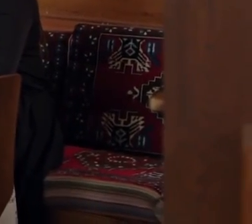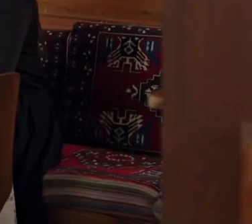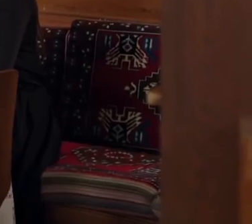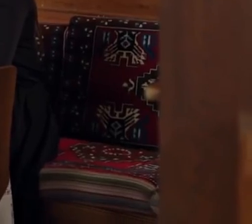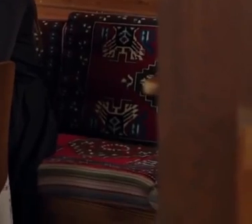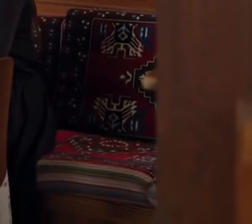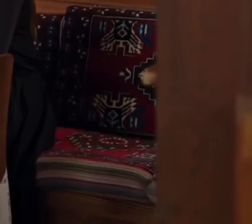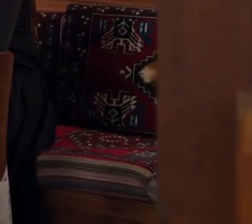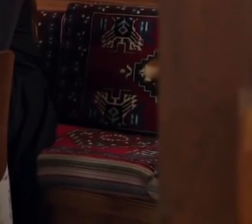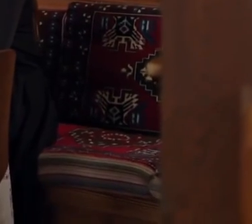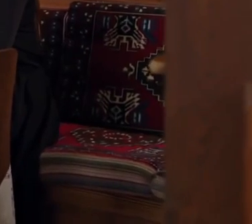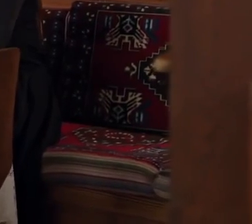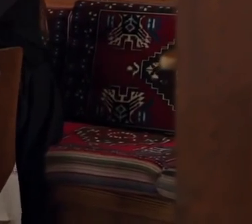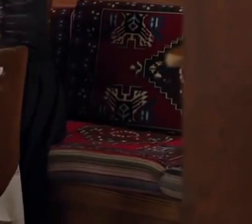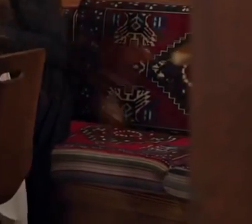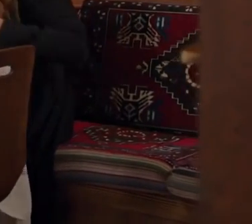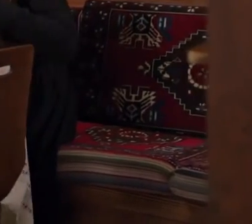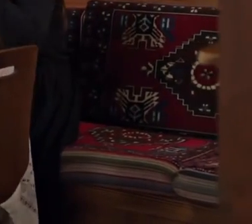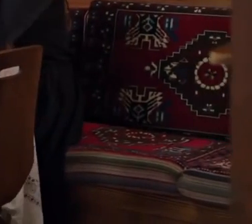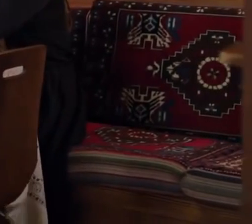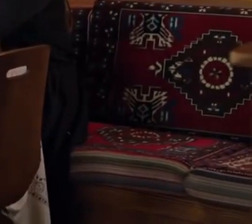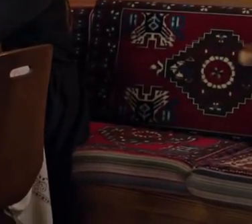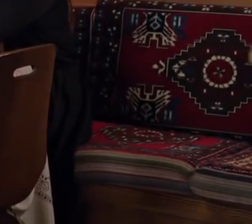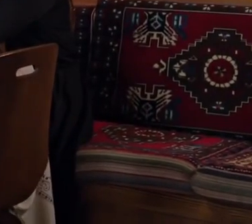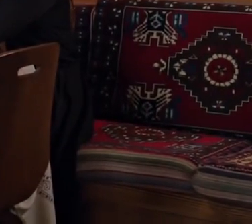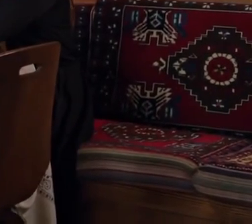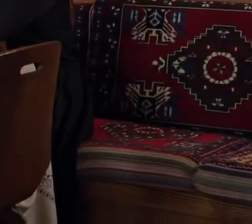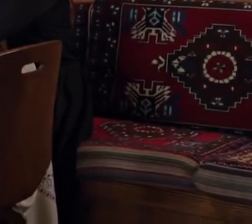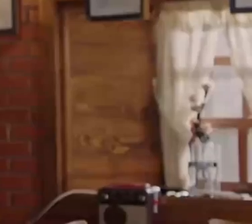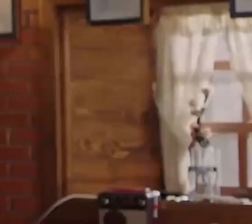Arkasından bakmayan Alev önündeki kahveye vurdu.